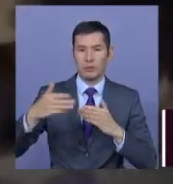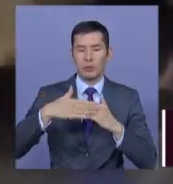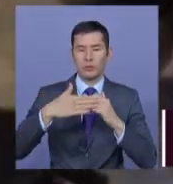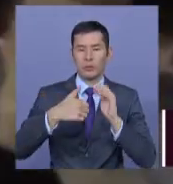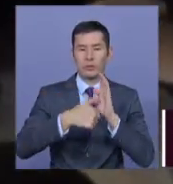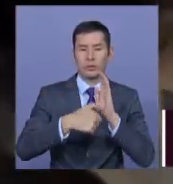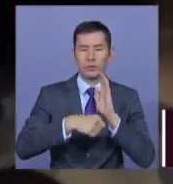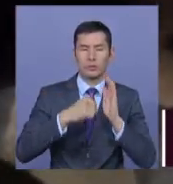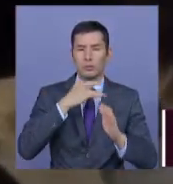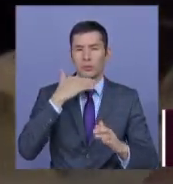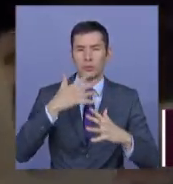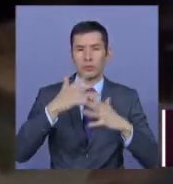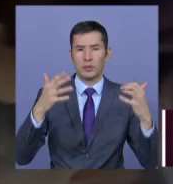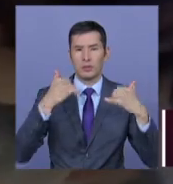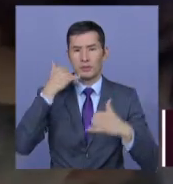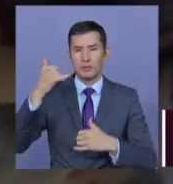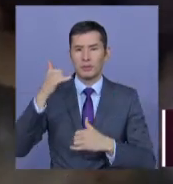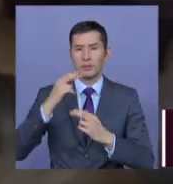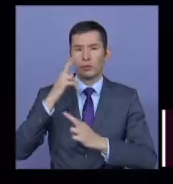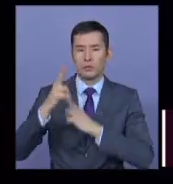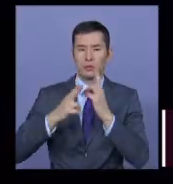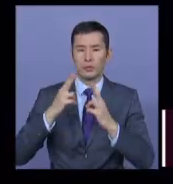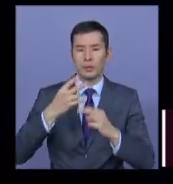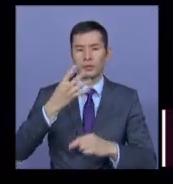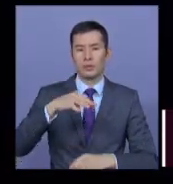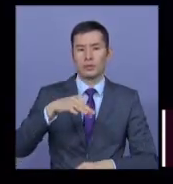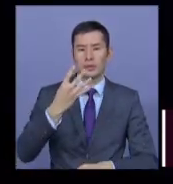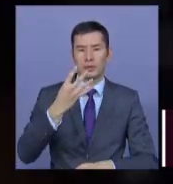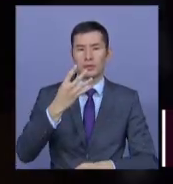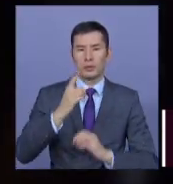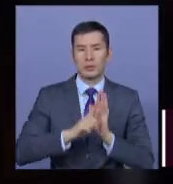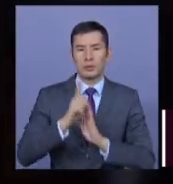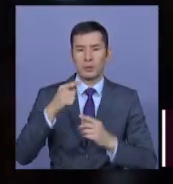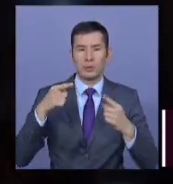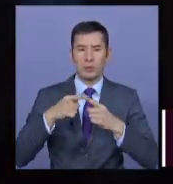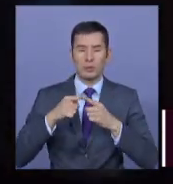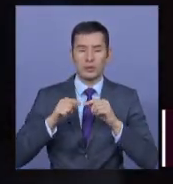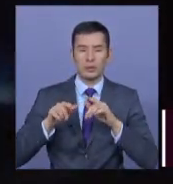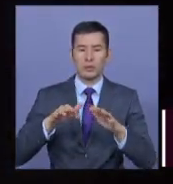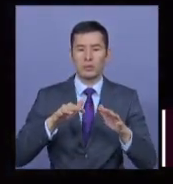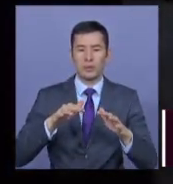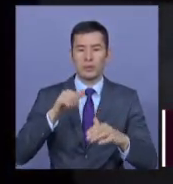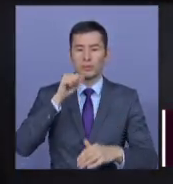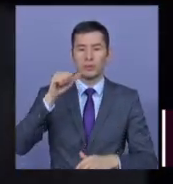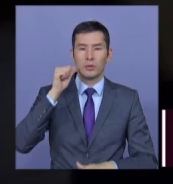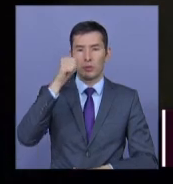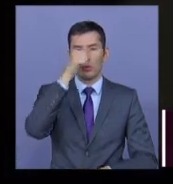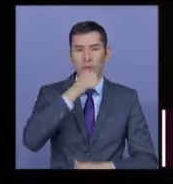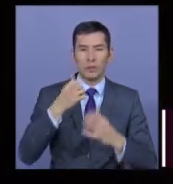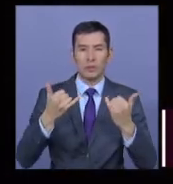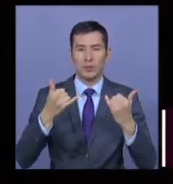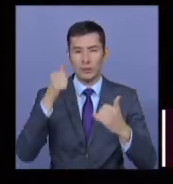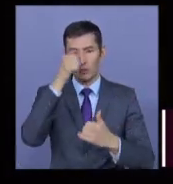600 хабар келіп түскен. Оның 44-не қылмыстық іс қозғалыпты. Қоңырау шалатындардың саны өткен жылмен салыстырғанда 2 есеге